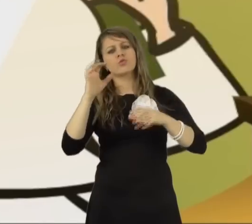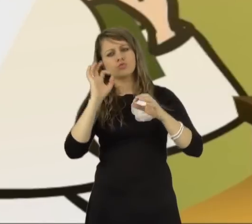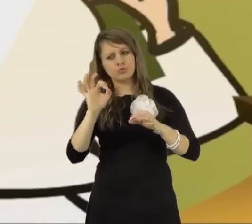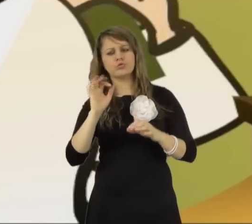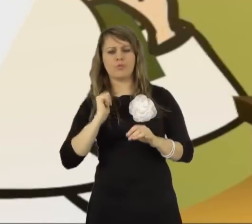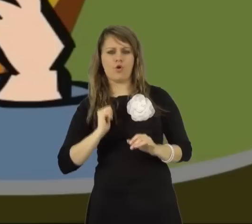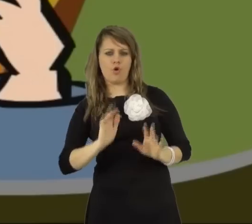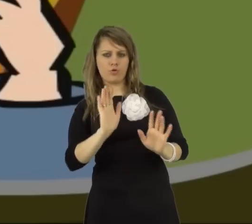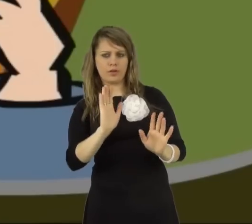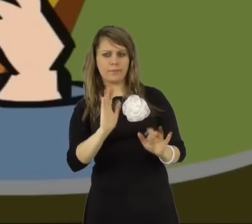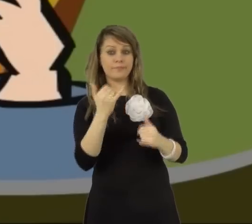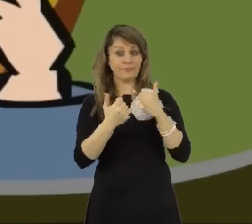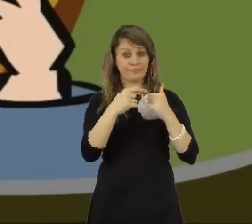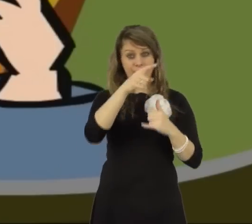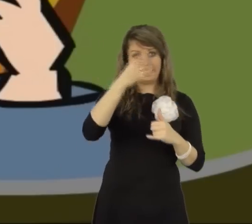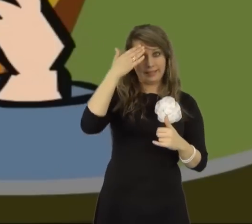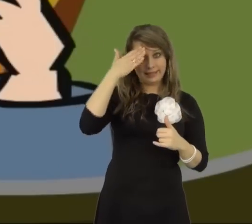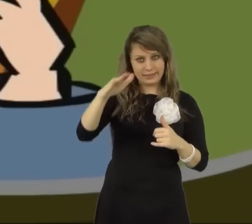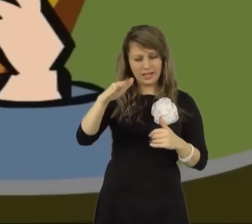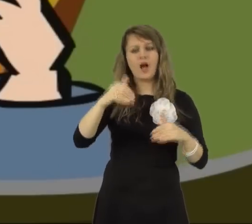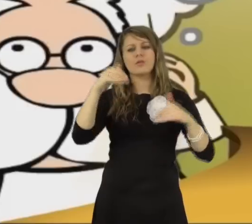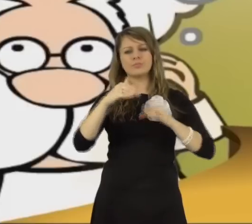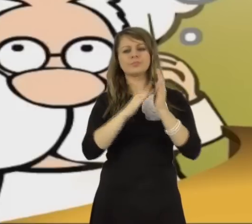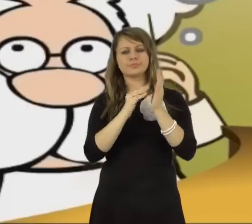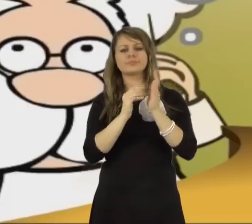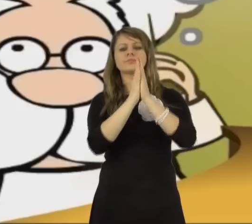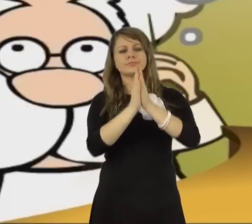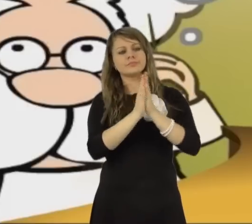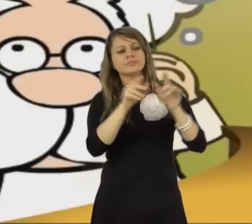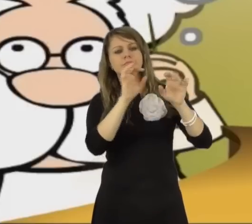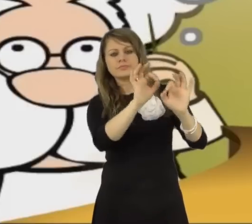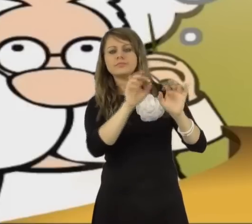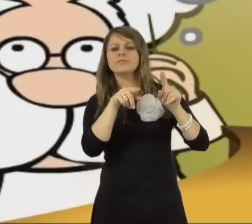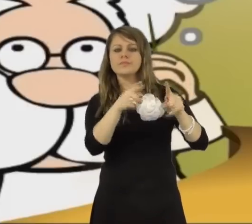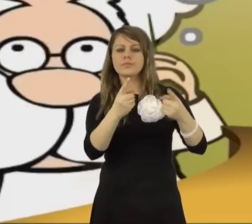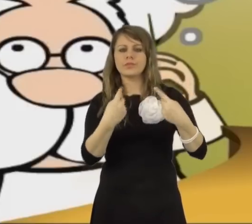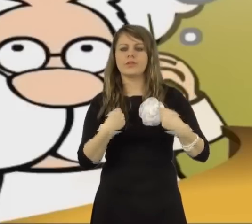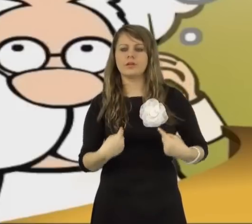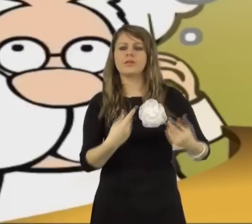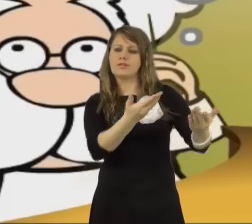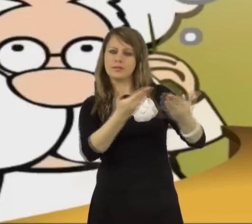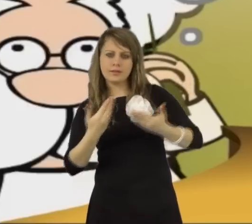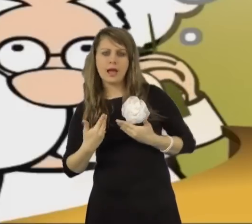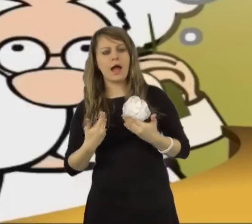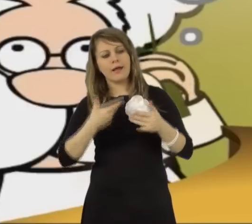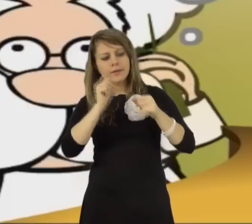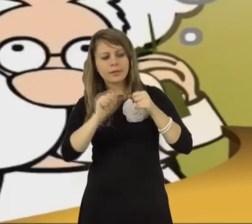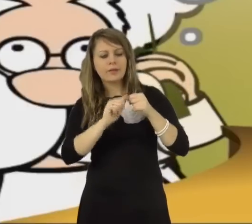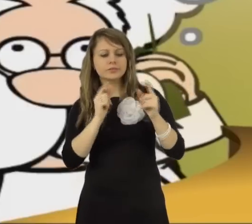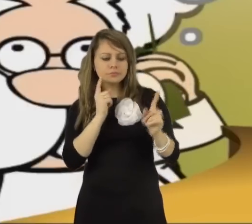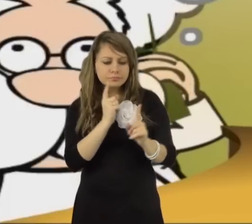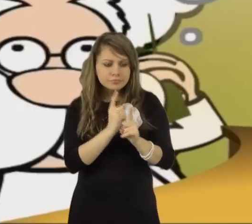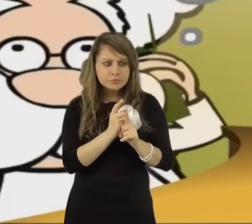płacić czekiem? Nie. To możesz, na wszelki wypadek, poprosić go o dowód osobisty, żeby się upewnić, czy ten pan